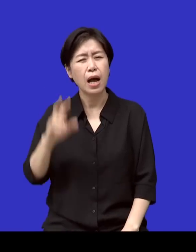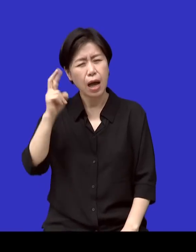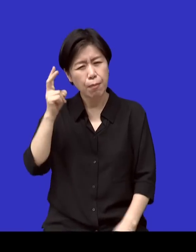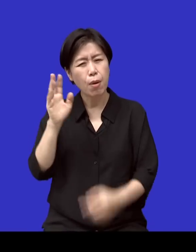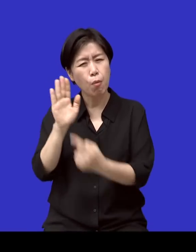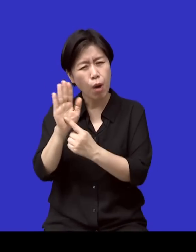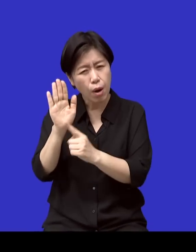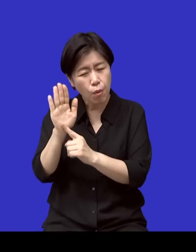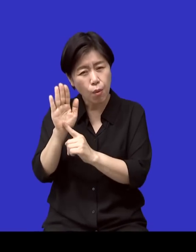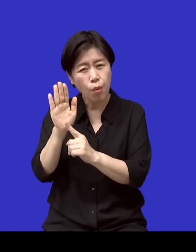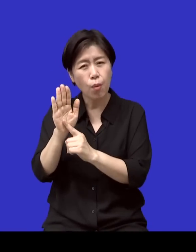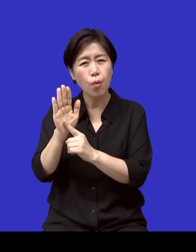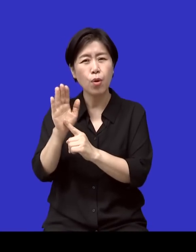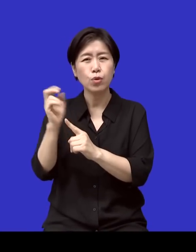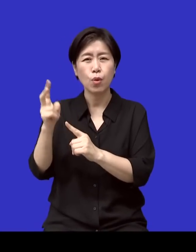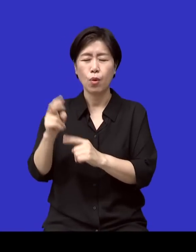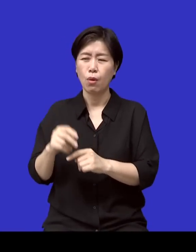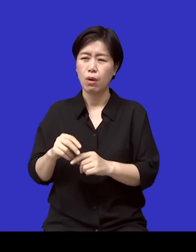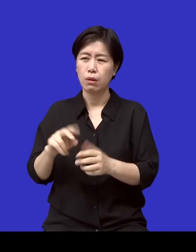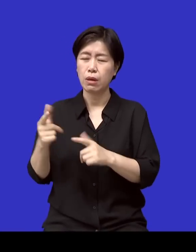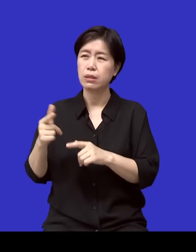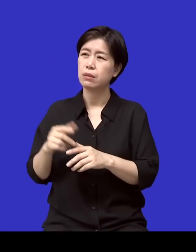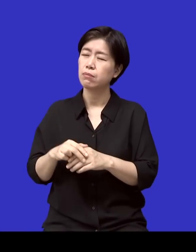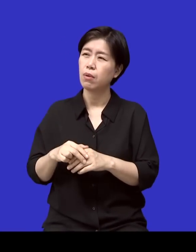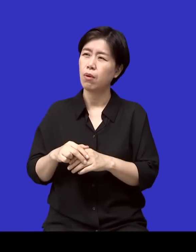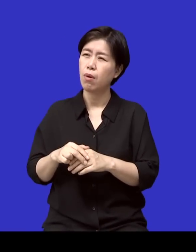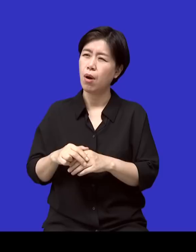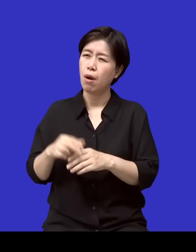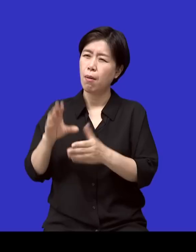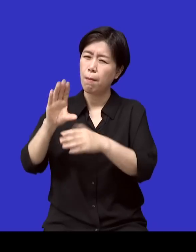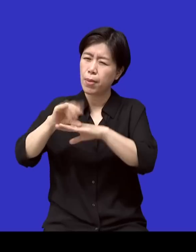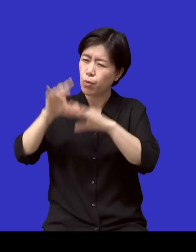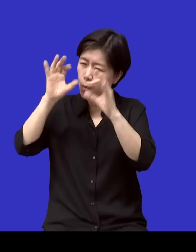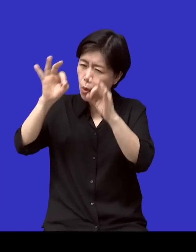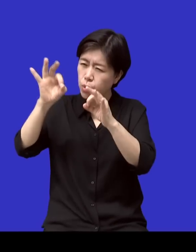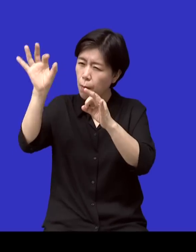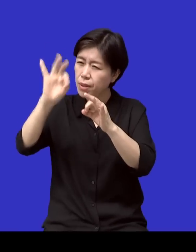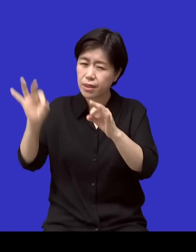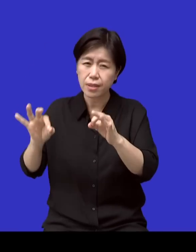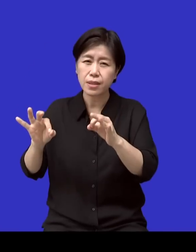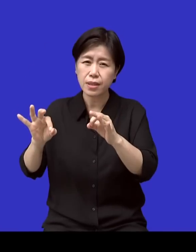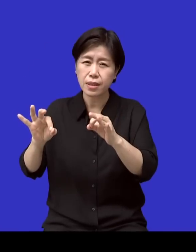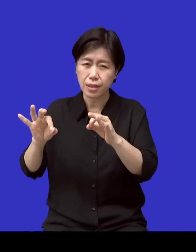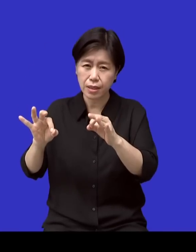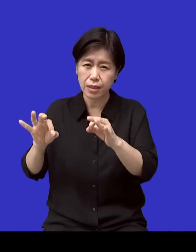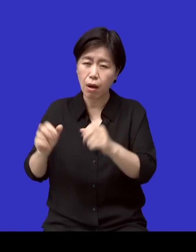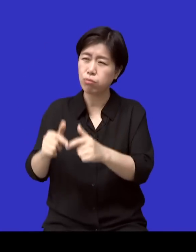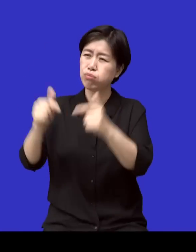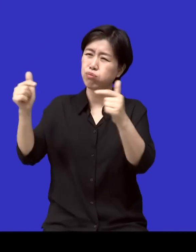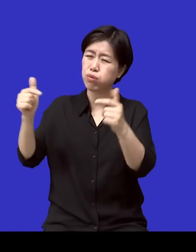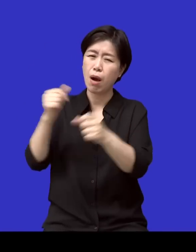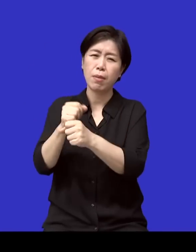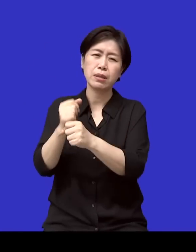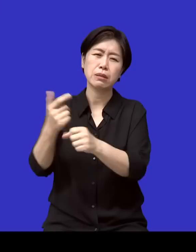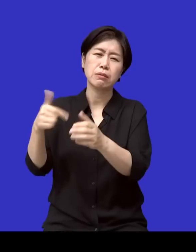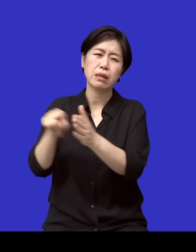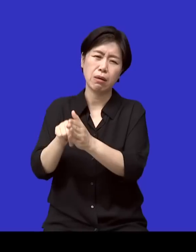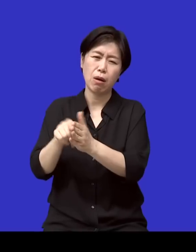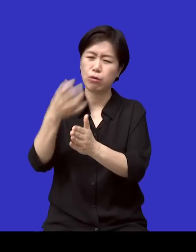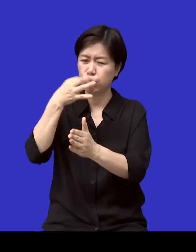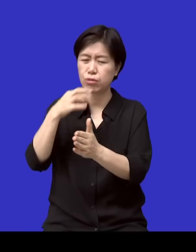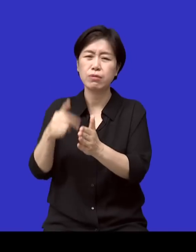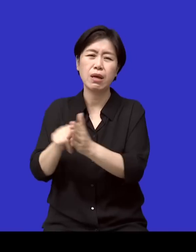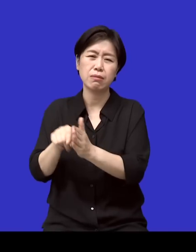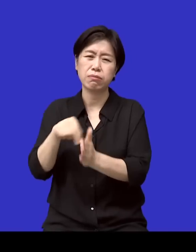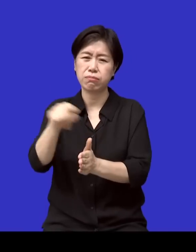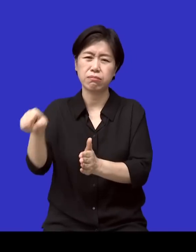이제 사람들이 많이 보는 걸 서로 하려다 보니까 똑같은 중계를 새 방송이 나올 때가 참 많은 것 같고 스타가 나오면 돼요. 손현재 맞아요. 선수가